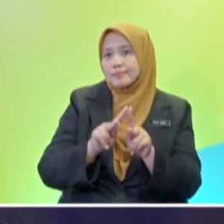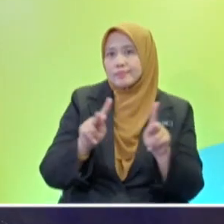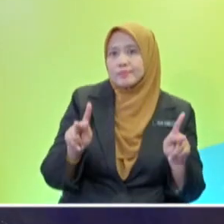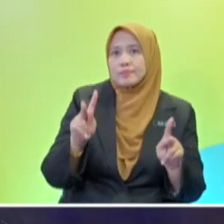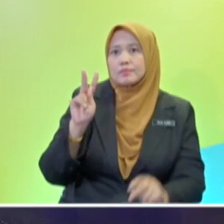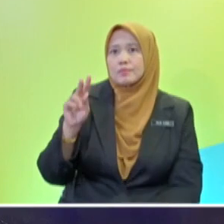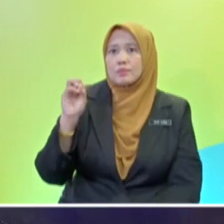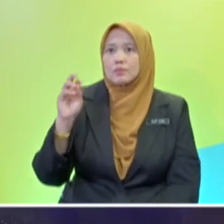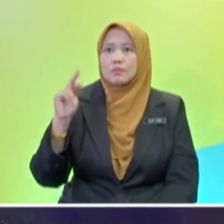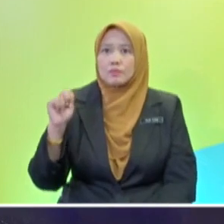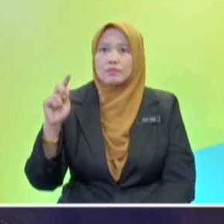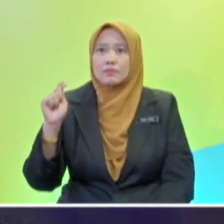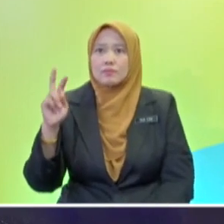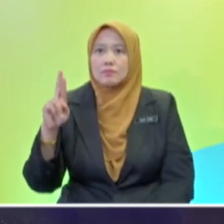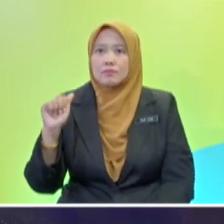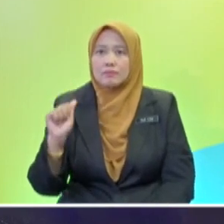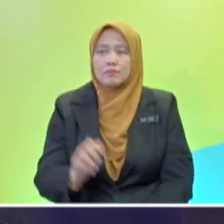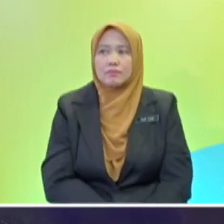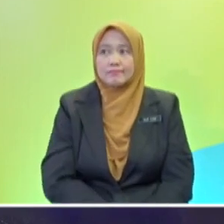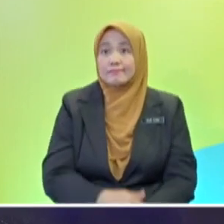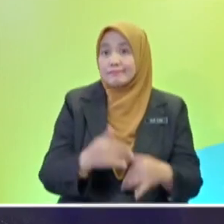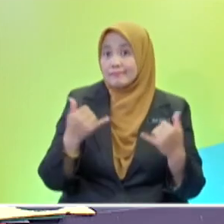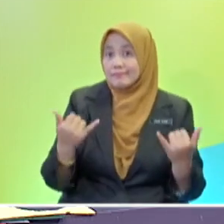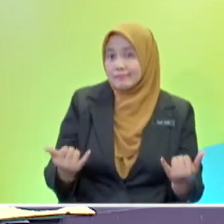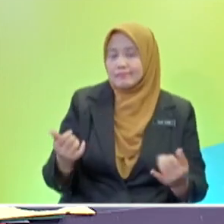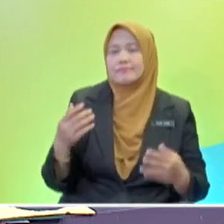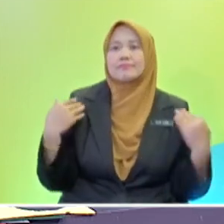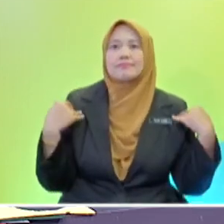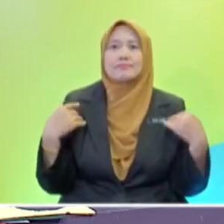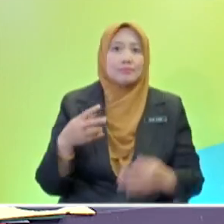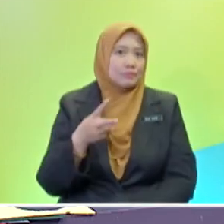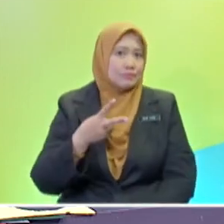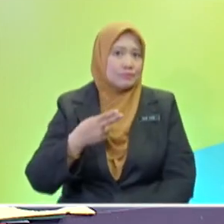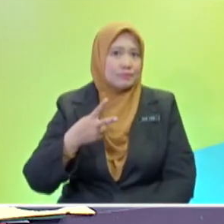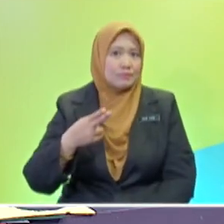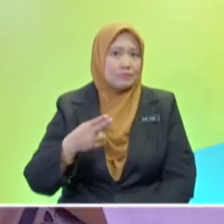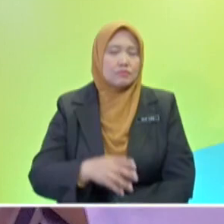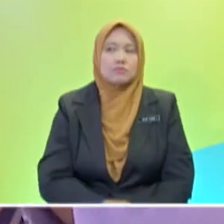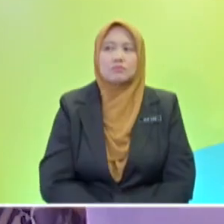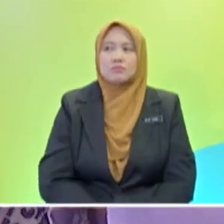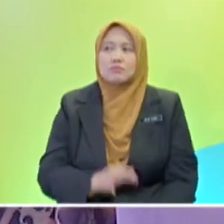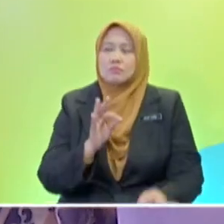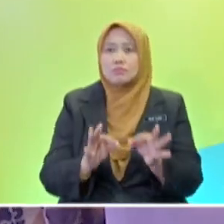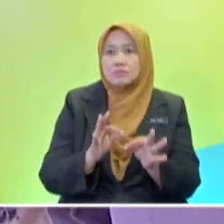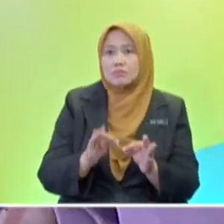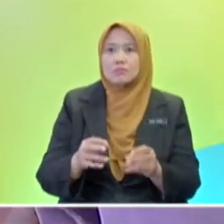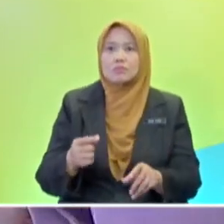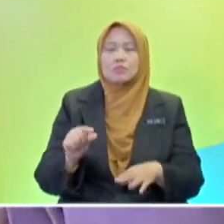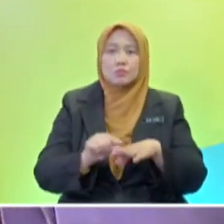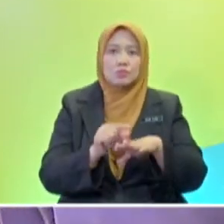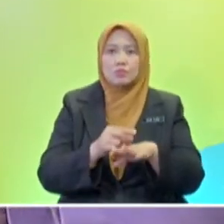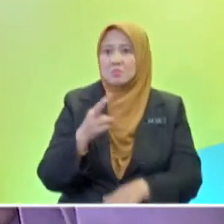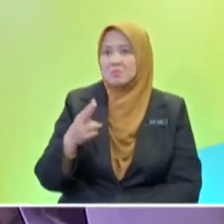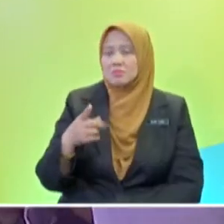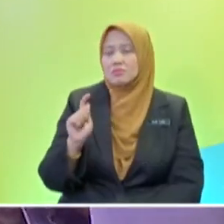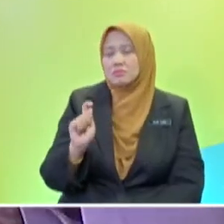akan gunakan pakai sini kita ada gunting tapi aku mah masih kita guna gunting kita perlu berhati-hati Coba